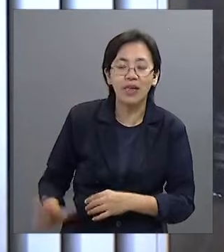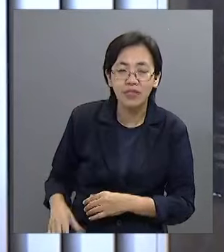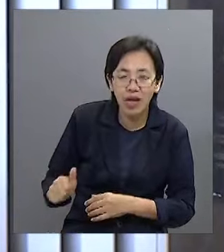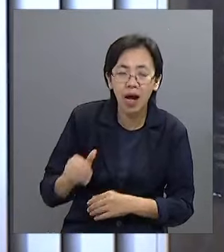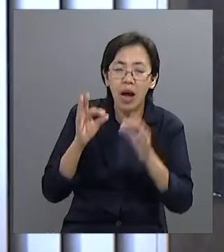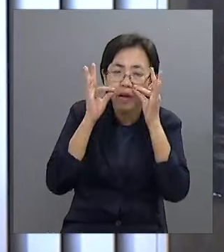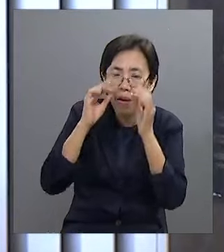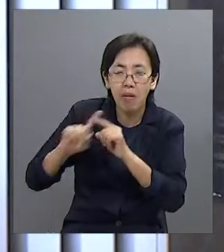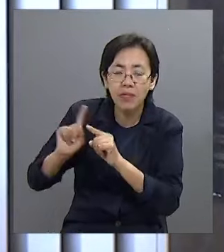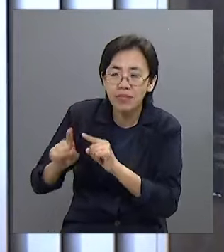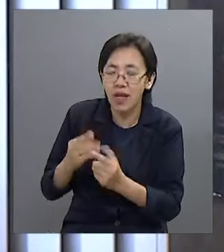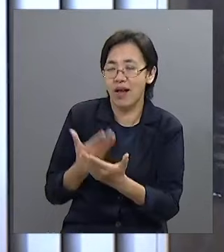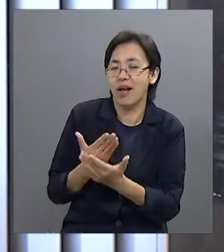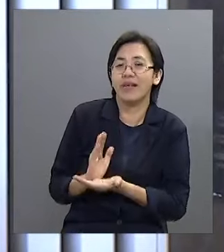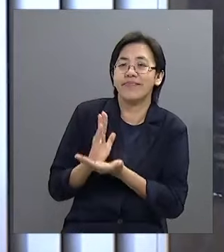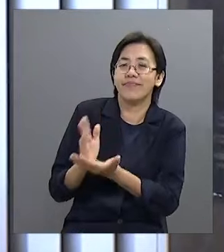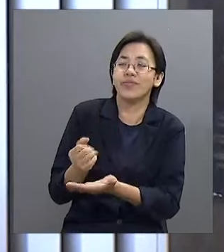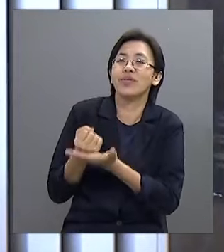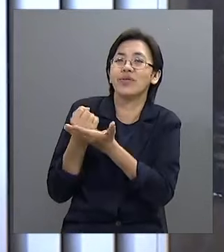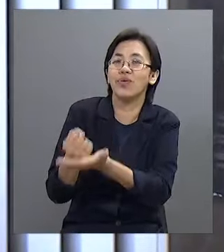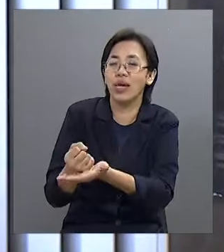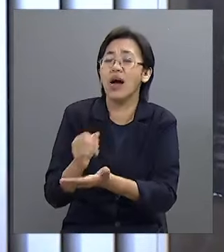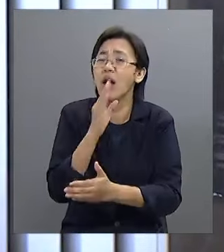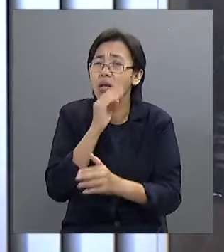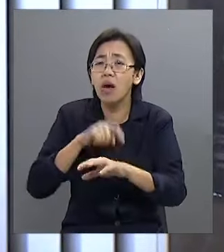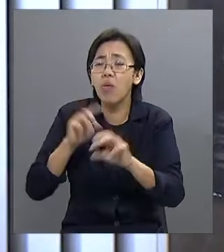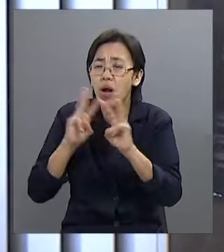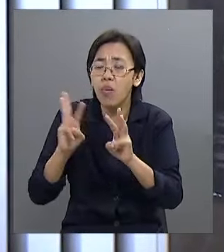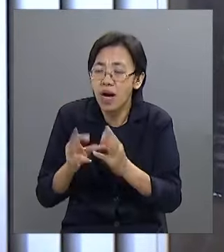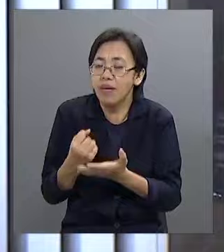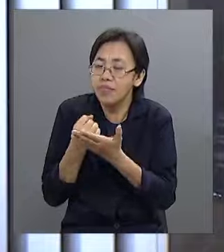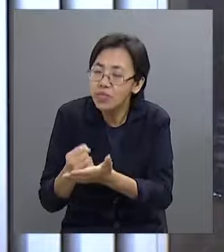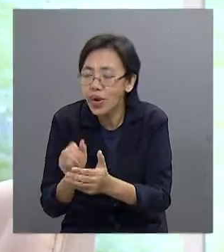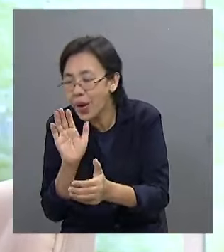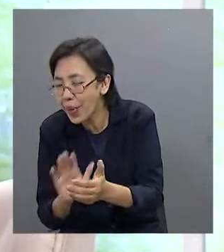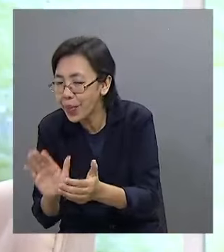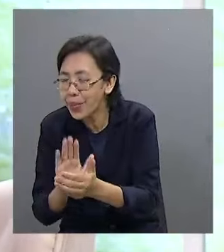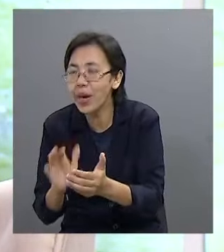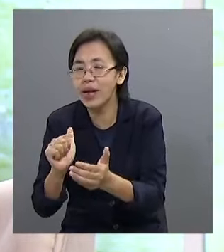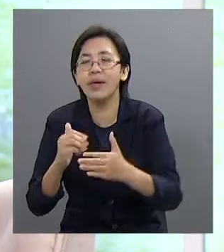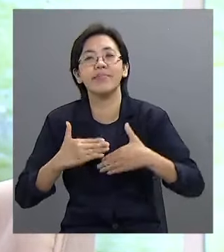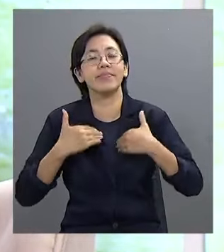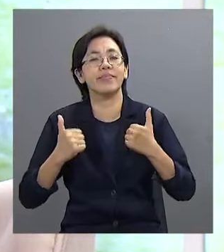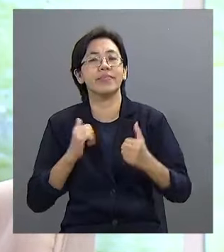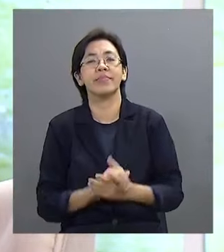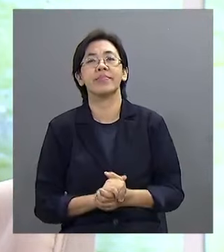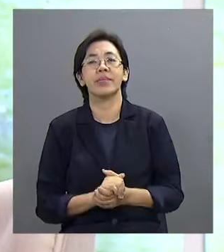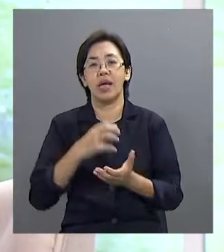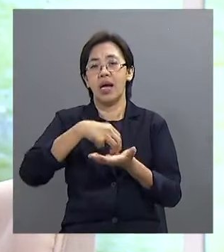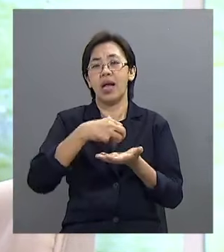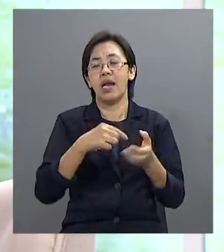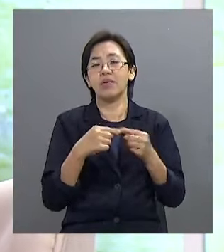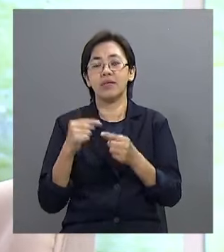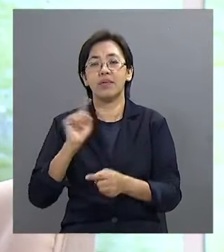คุณผู้ชมถ้ามีกำลังหรือพอจะมีเวลาการให้นั้นเนี่ยทำให้เรามีความสุขได้ลองดูนะครับ มาว่าที่อีกหนึ่งเรื่องค่ะคุณผู้ชมคะการให้ณ